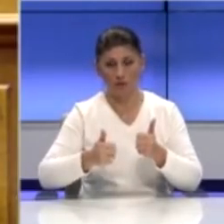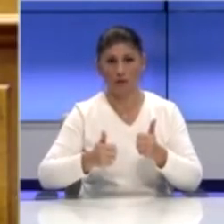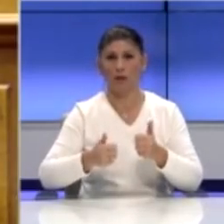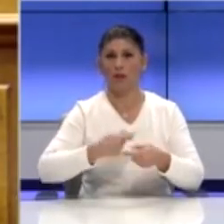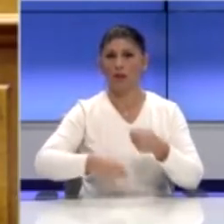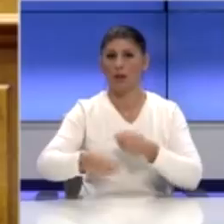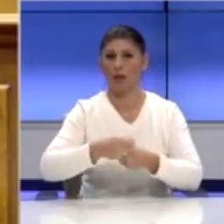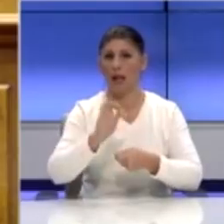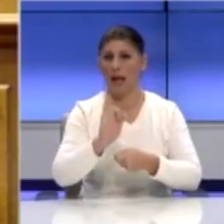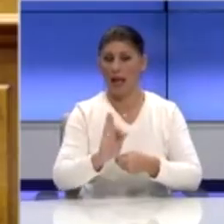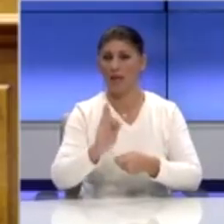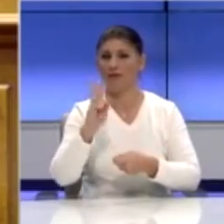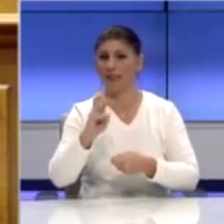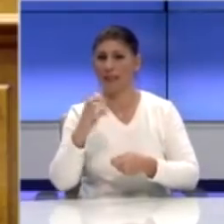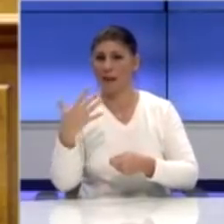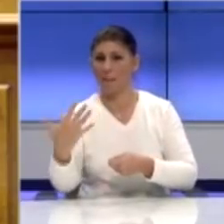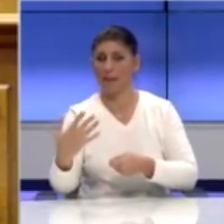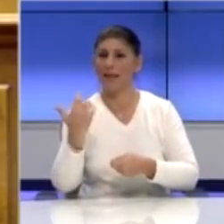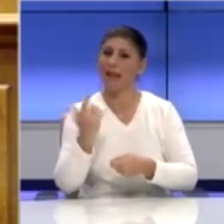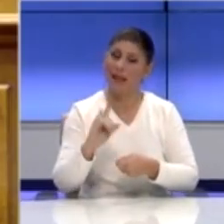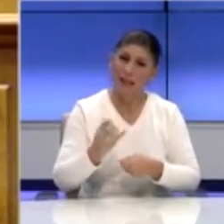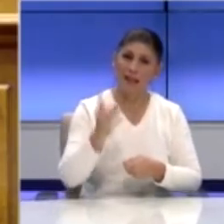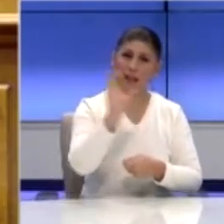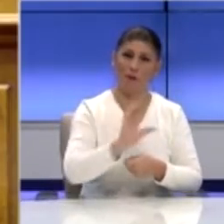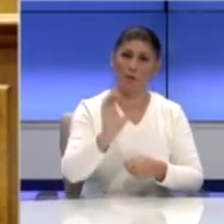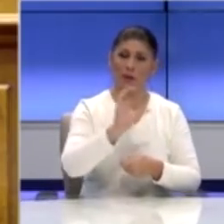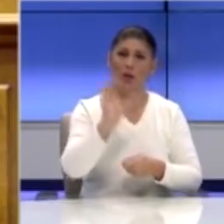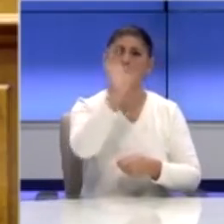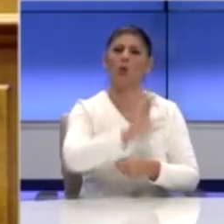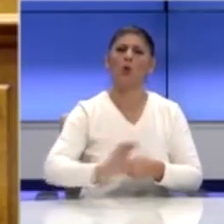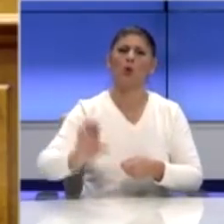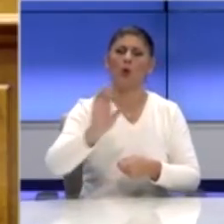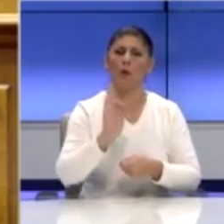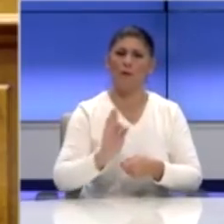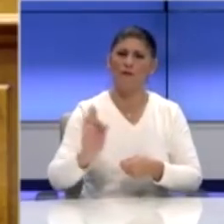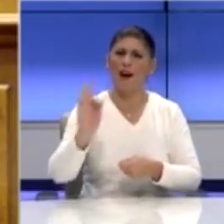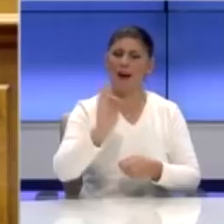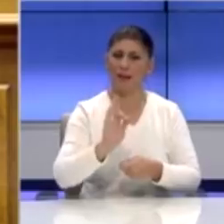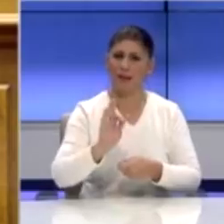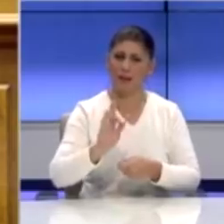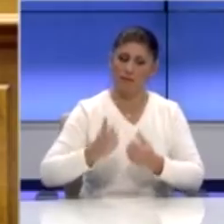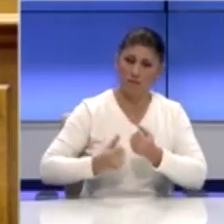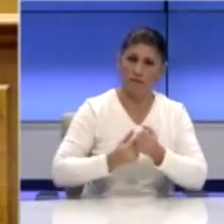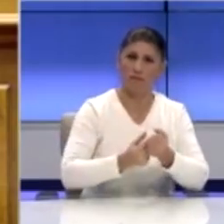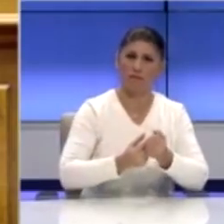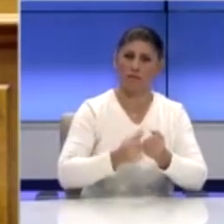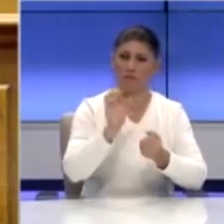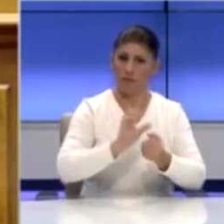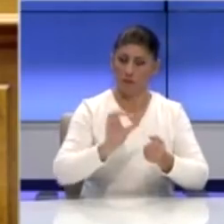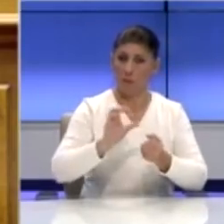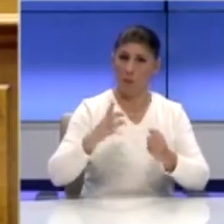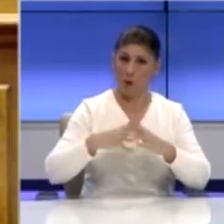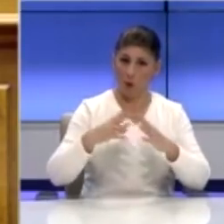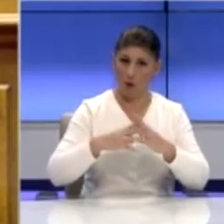των Αμερικάνικων F-35 ή των Ευρωπαϊκών Eurofighter στο όνομα του να τονωθεί η Ευρωπαϊκή Πολεμική